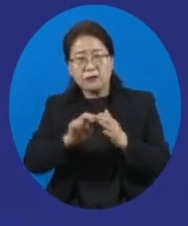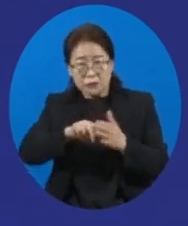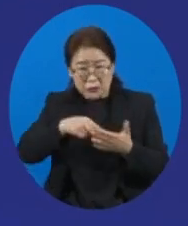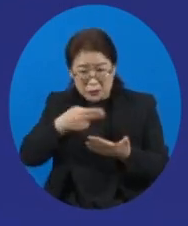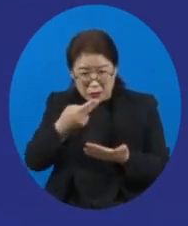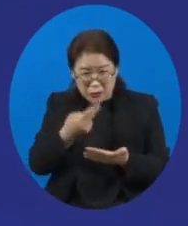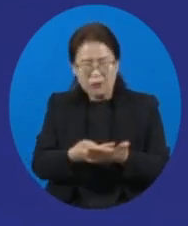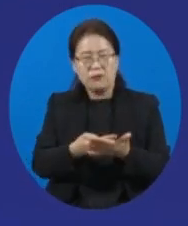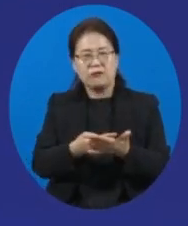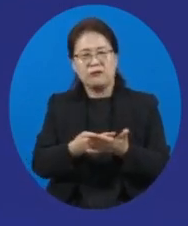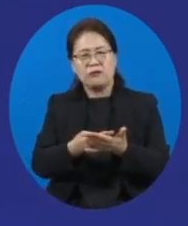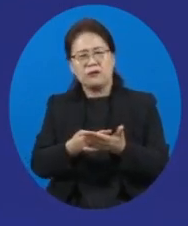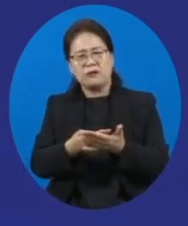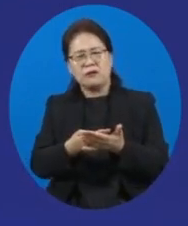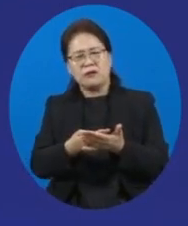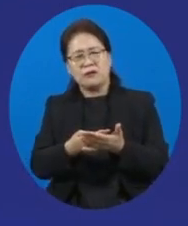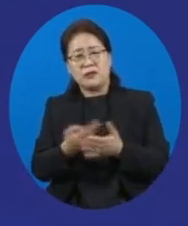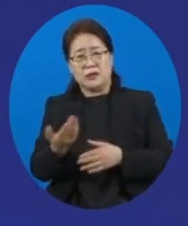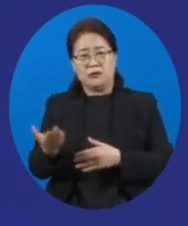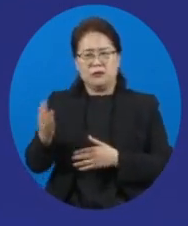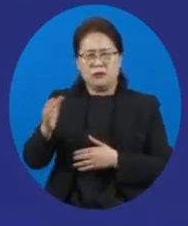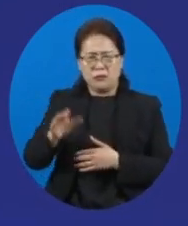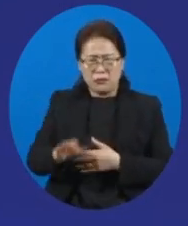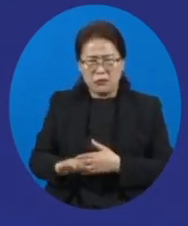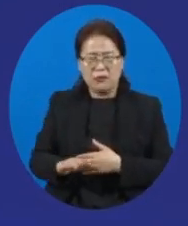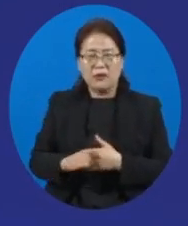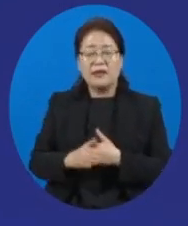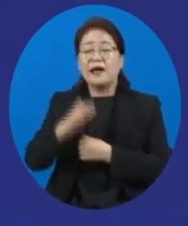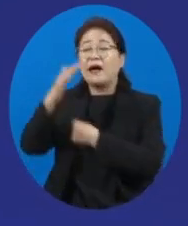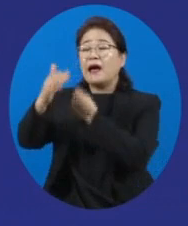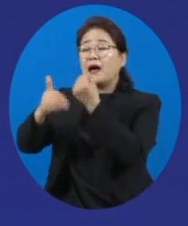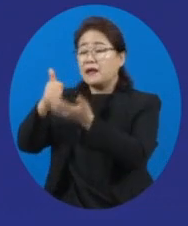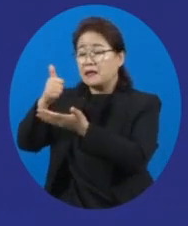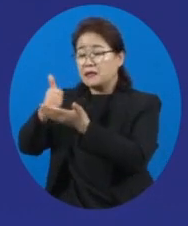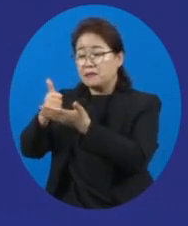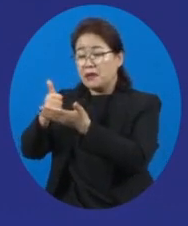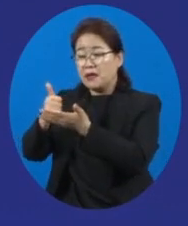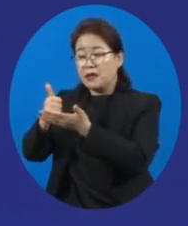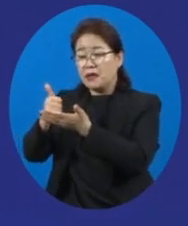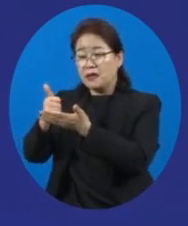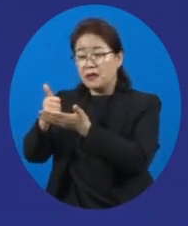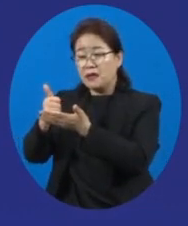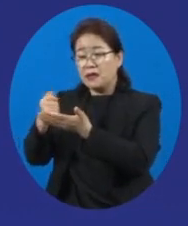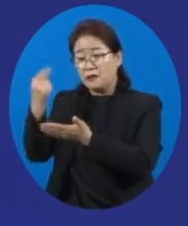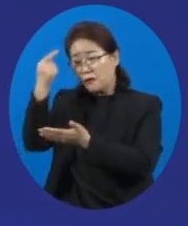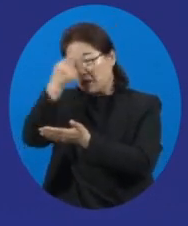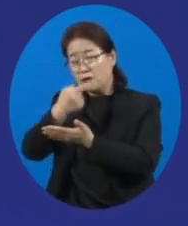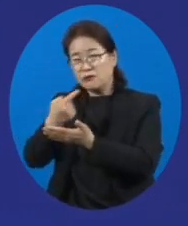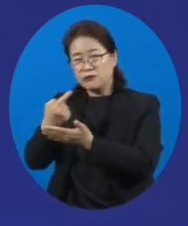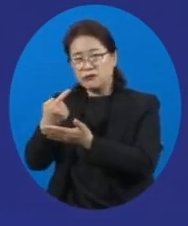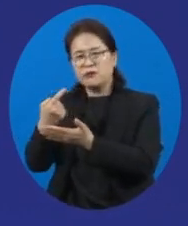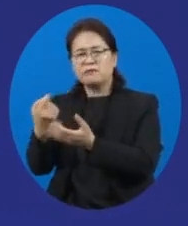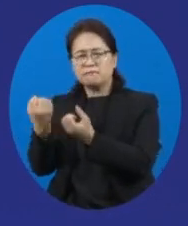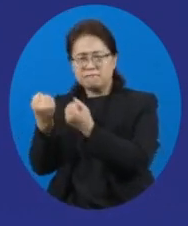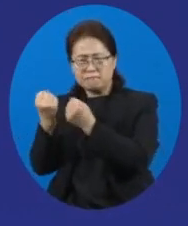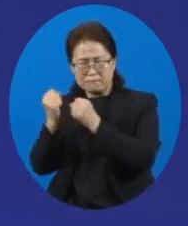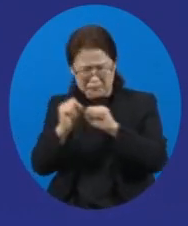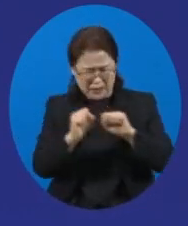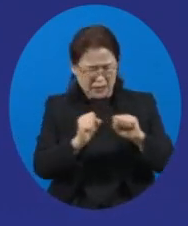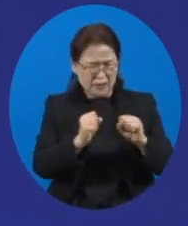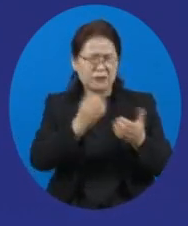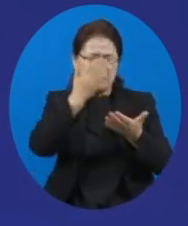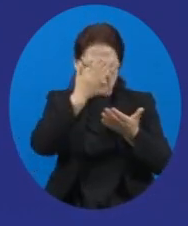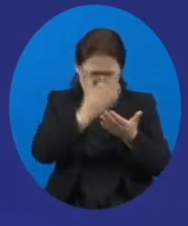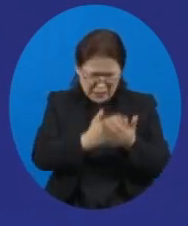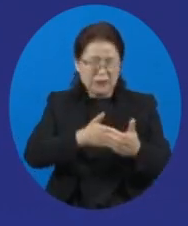넘어지고 쓰러진다고 할지라도 하나님의 낯을, 하나님의 얼굴을 피하지